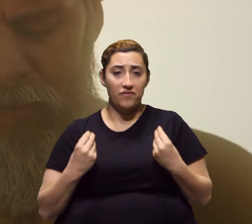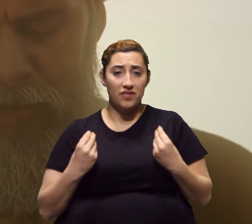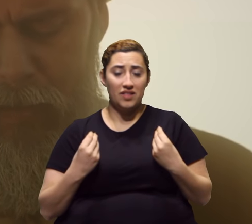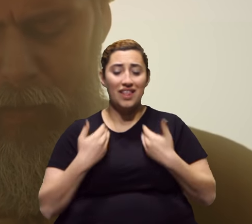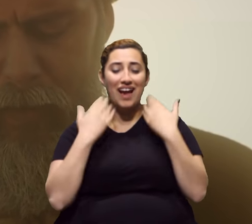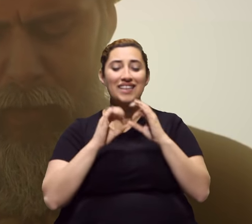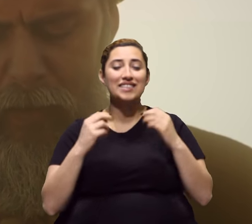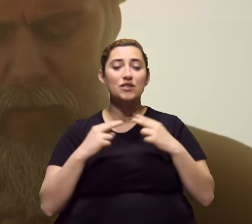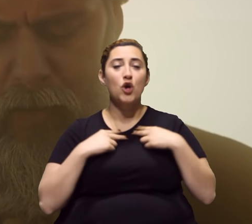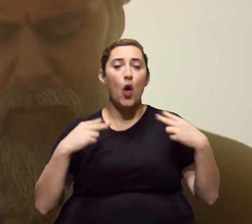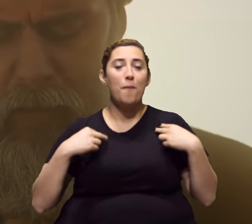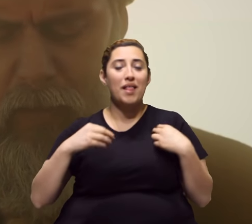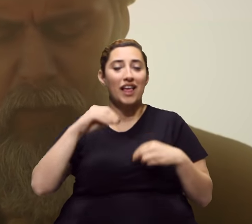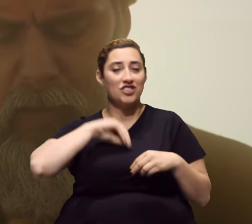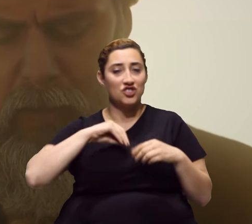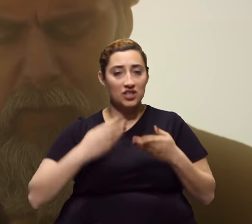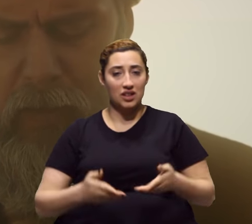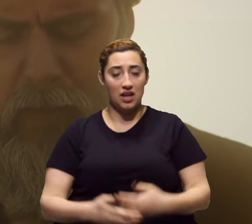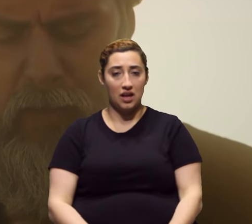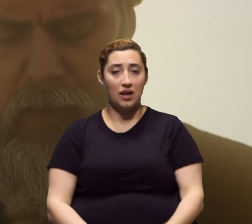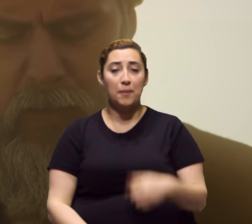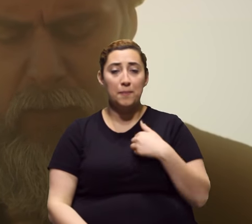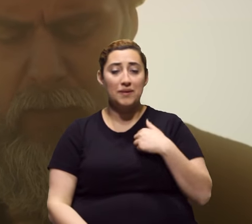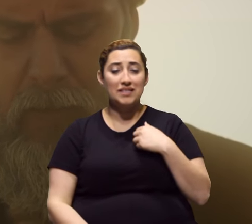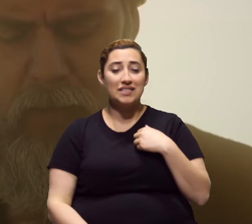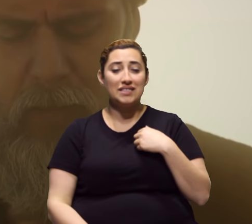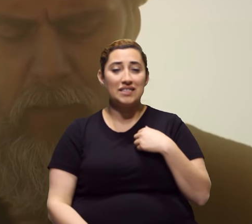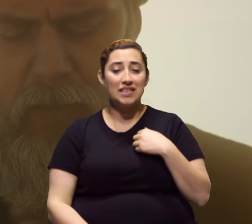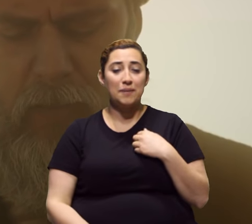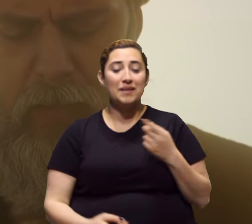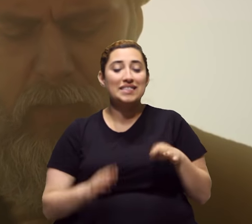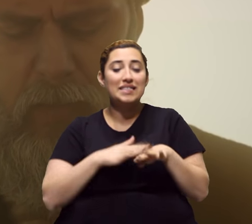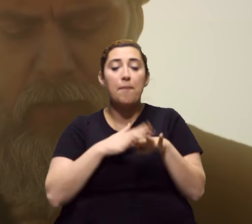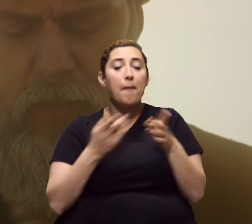yakasız gömlek biçile. Bizi bir arı veçh ile